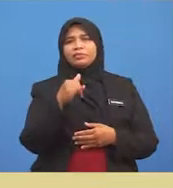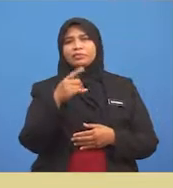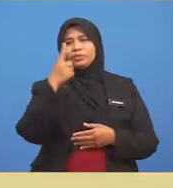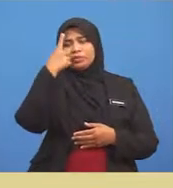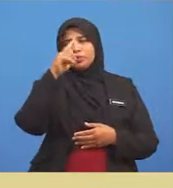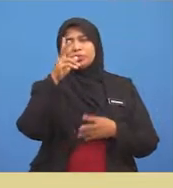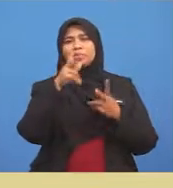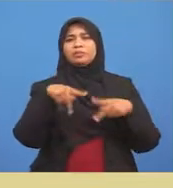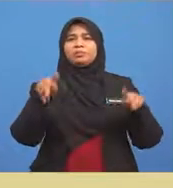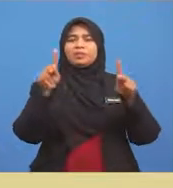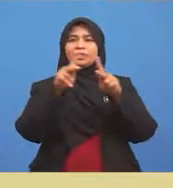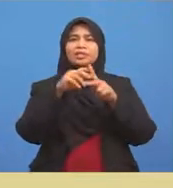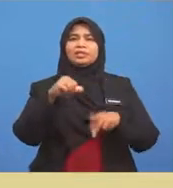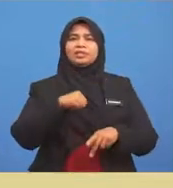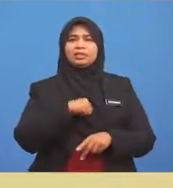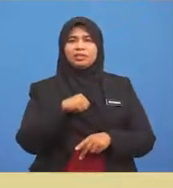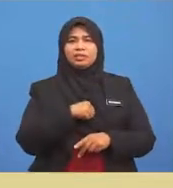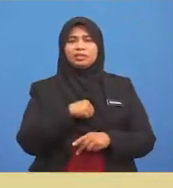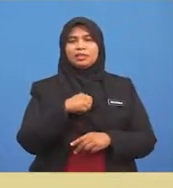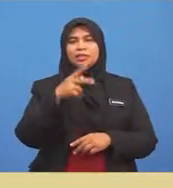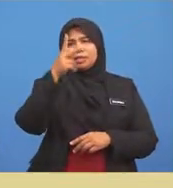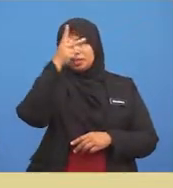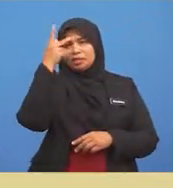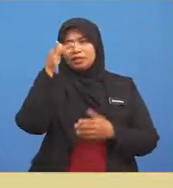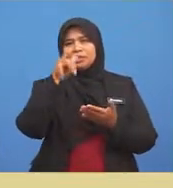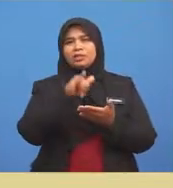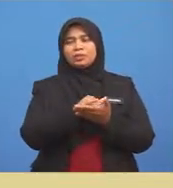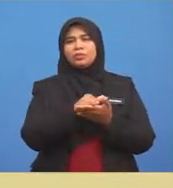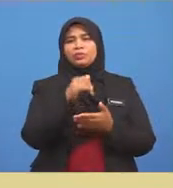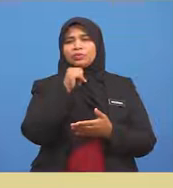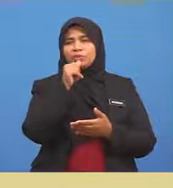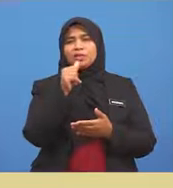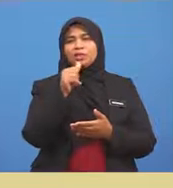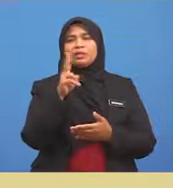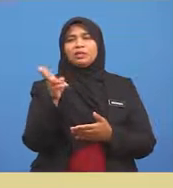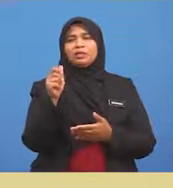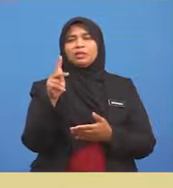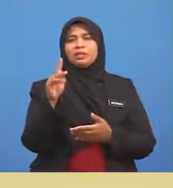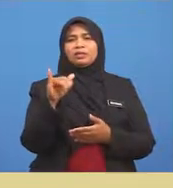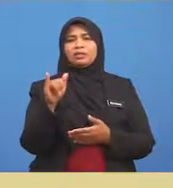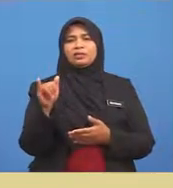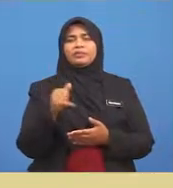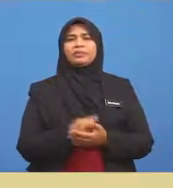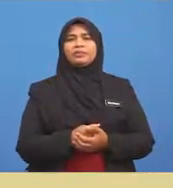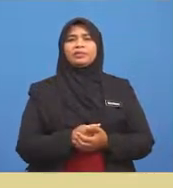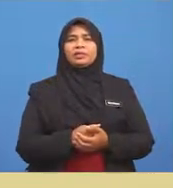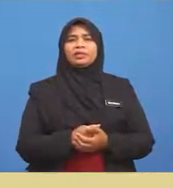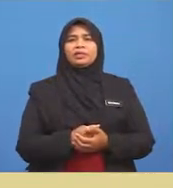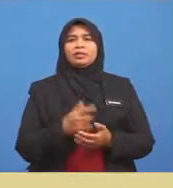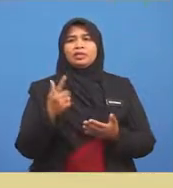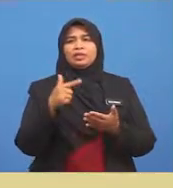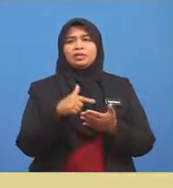tersebut untuk kepentingan diri sendiri kerana itu bukan haknya. Tambahan